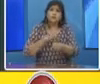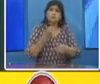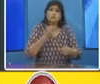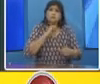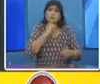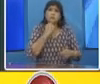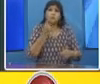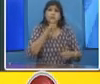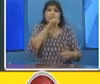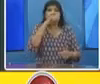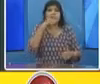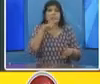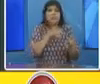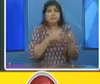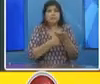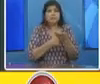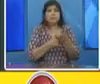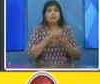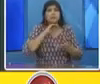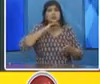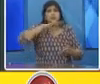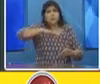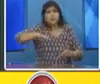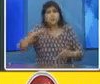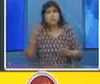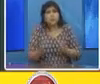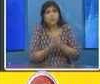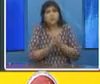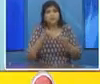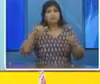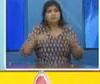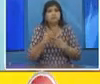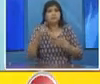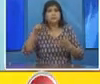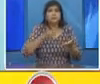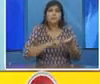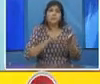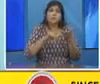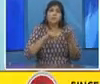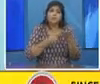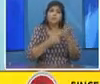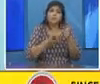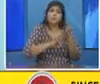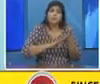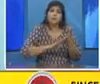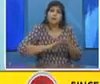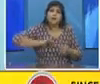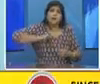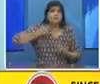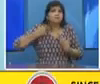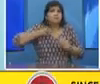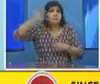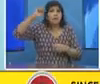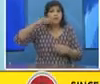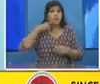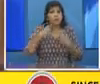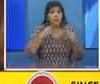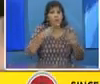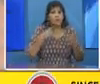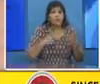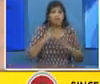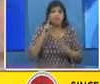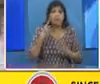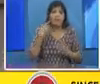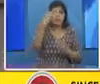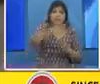सिर्फ 17 साल थी। छोटी उम्र से ही श्रीमान नरसिम्हा राव अन्याय के खिलाफ आवाज उठाने में